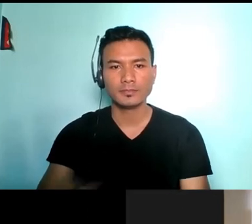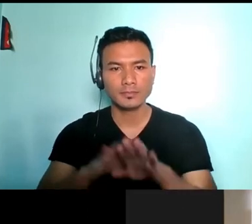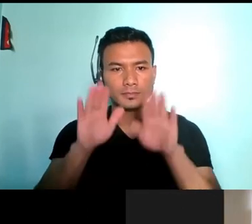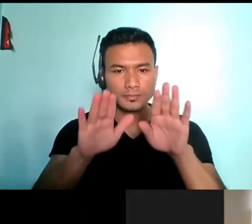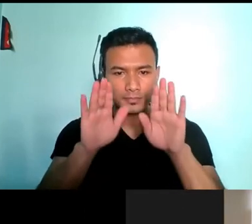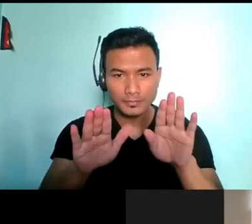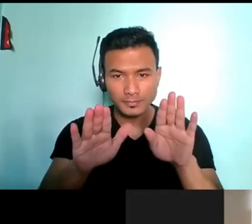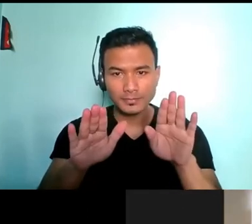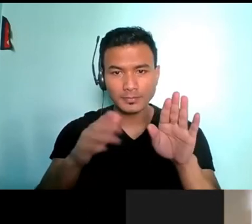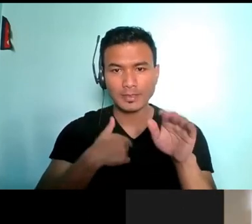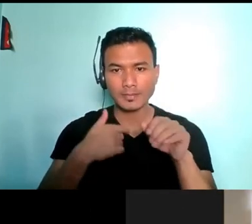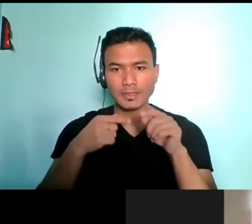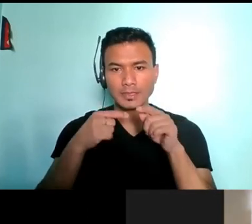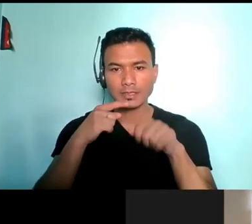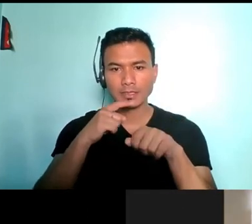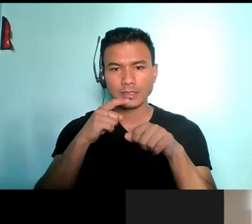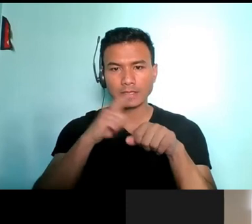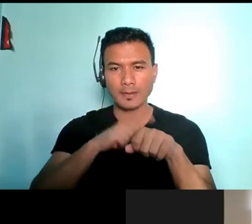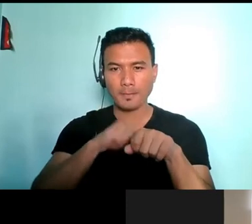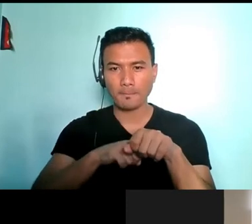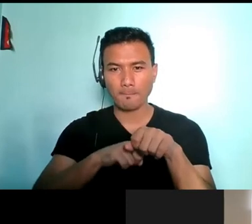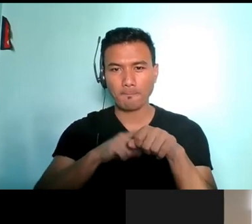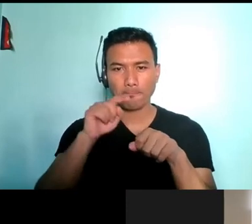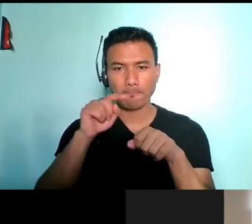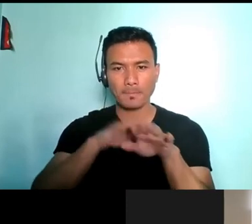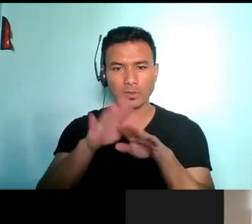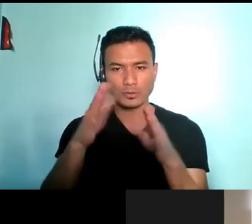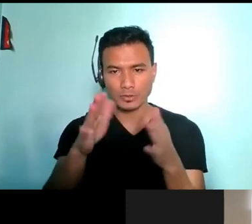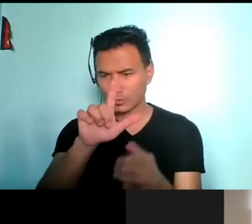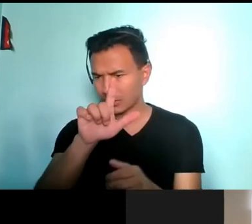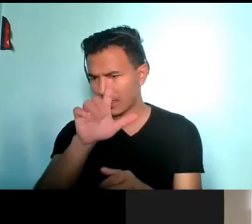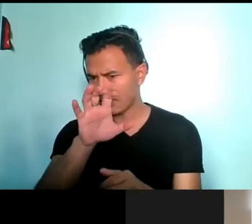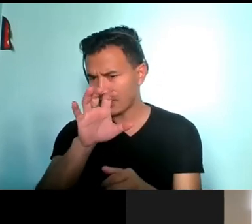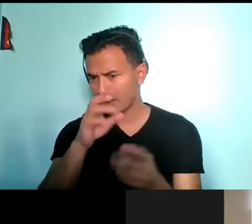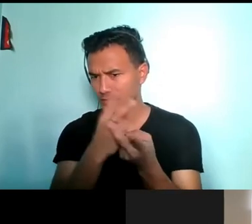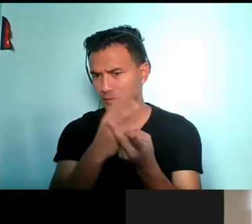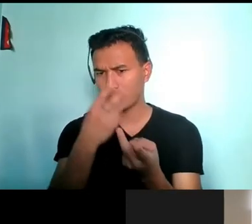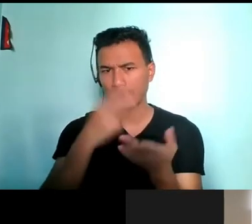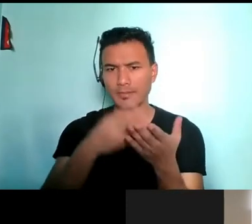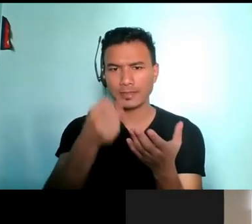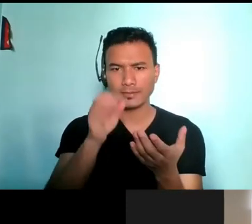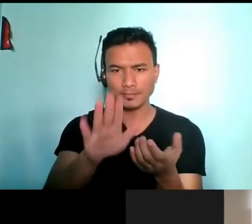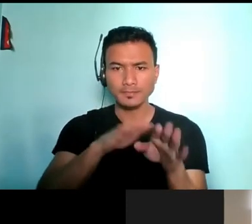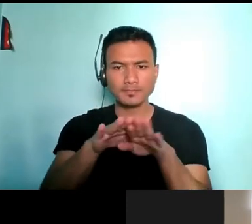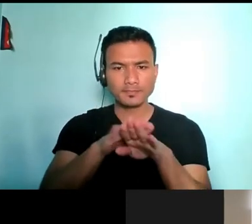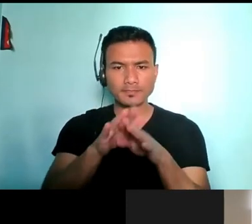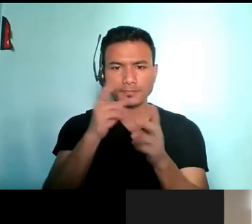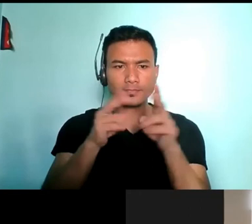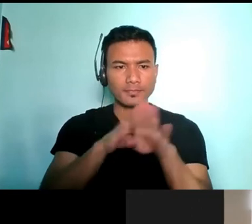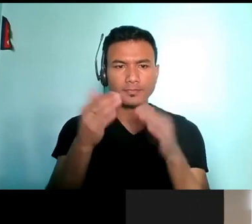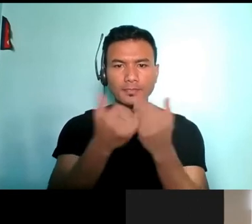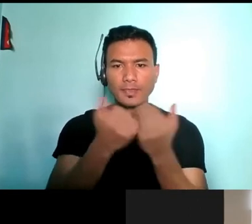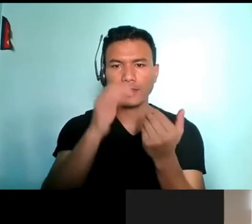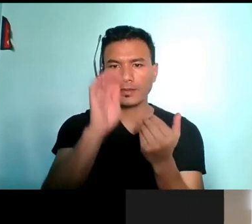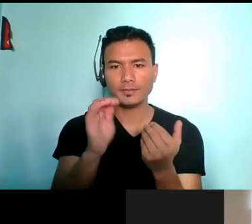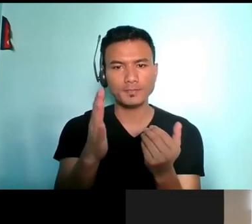हाम्रो जति डिसाइडेड टाइम छ त्यसमा अब 7 मिनट जति मात्रै छ त्यस कारणले खासै त्यति धेरै कुराहरू त गर्न